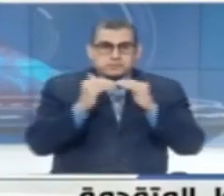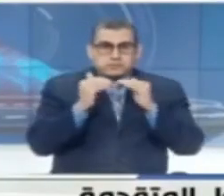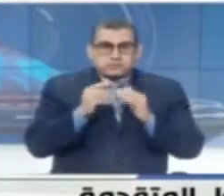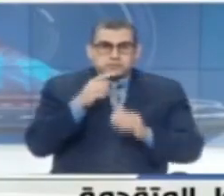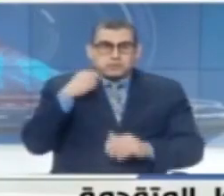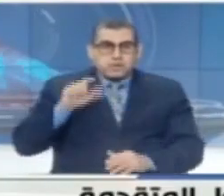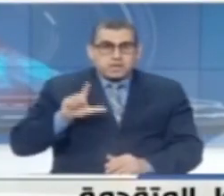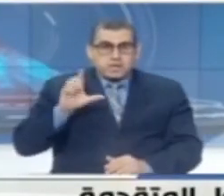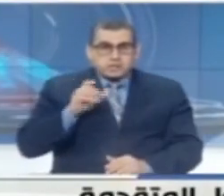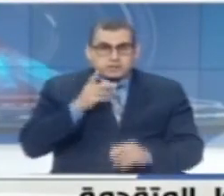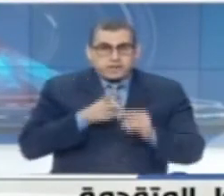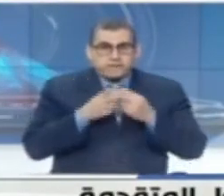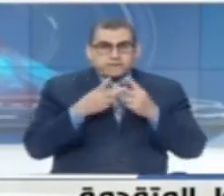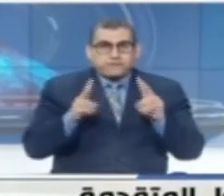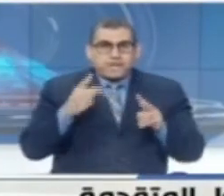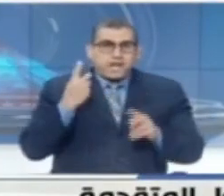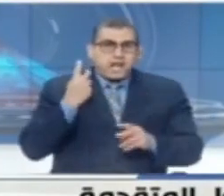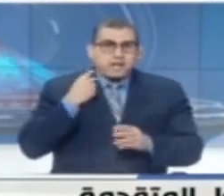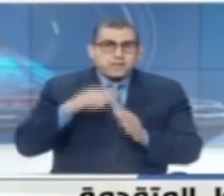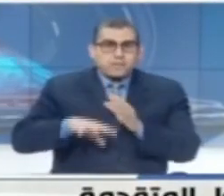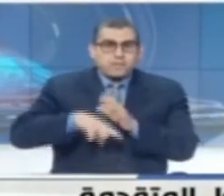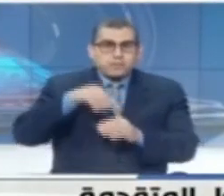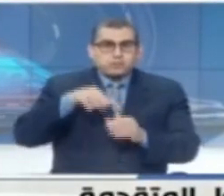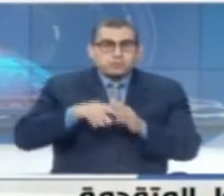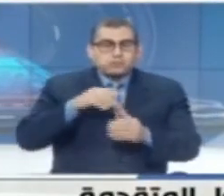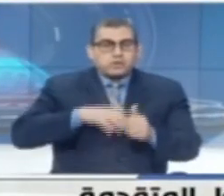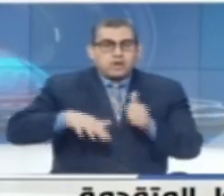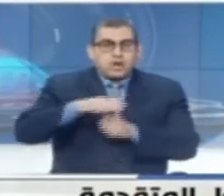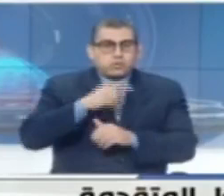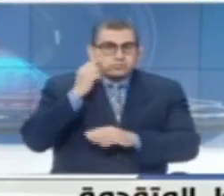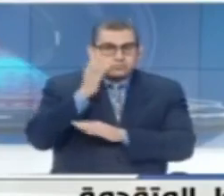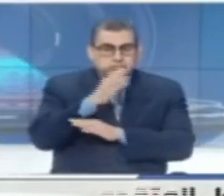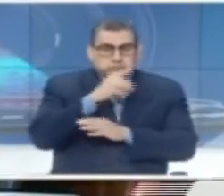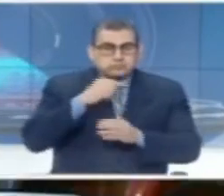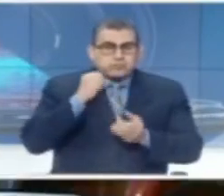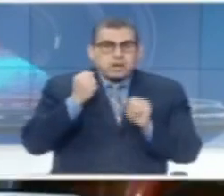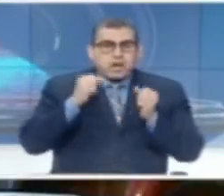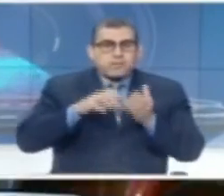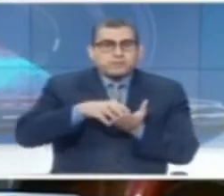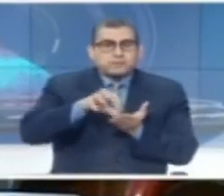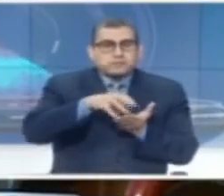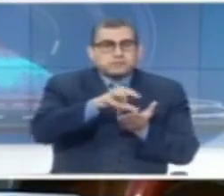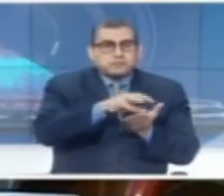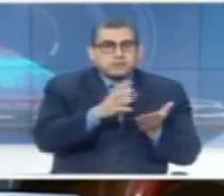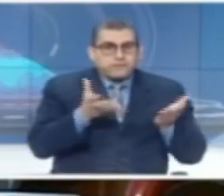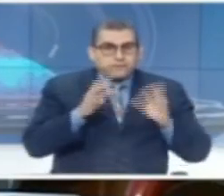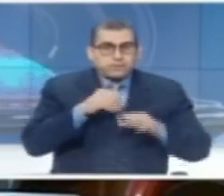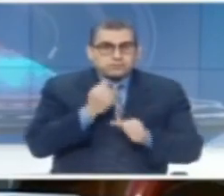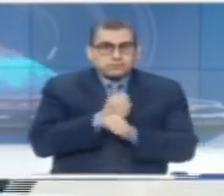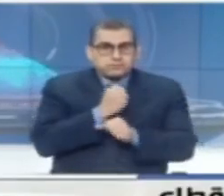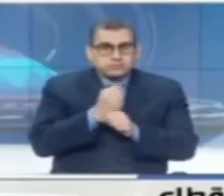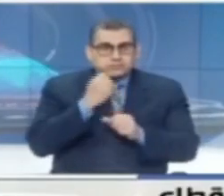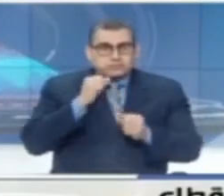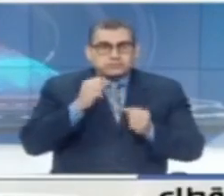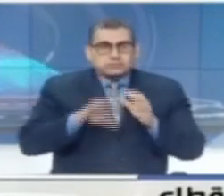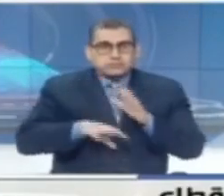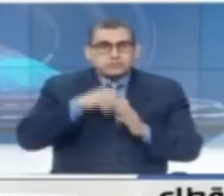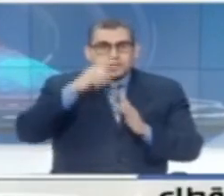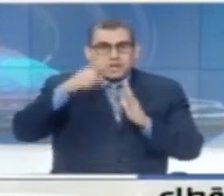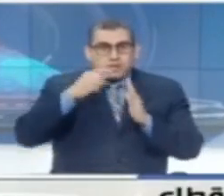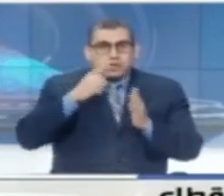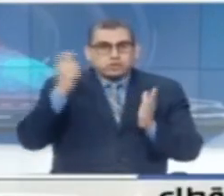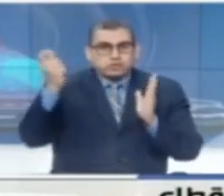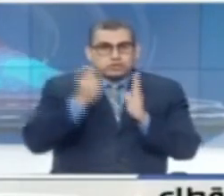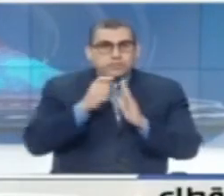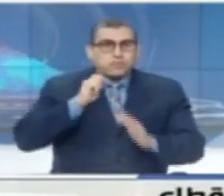ذلك خلال افتتاح الرئيس لعدد من المشروعات القومية والاستراتيجية بقطاع الكهرباء والطاقة المتجددة بمحافظات